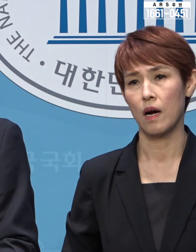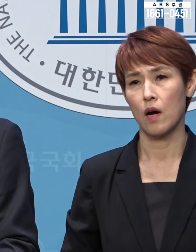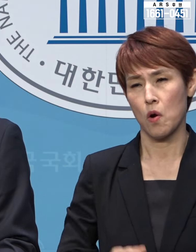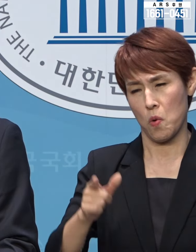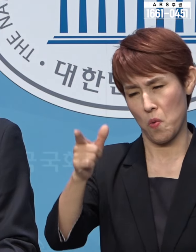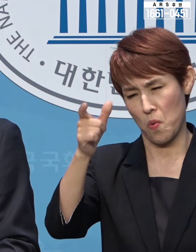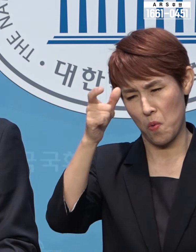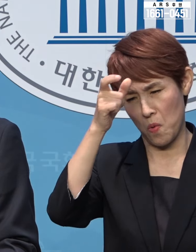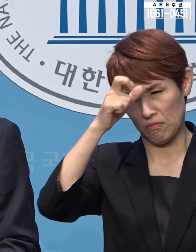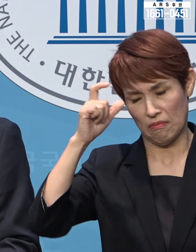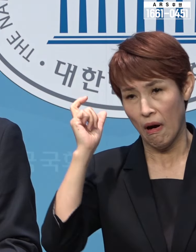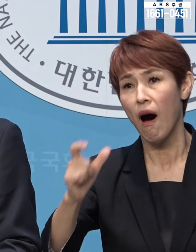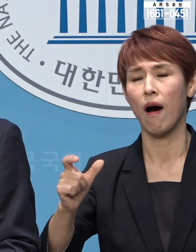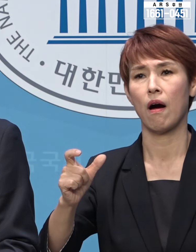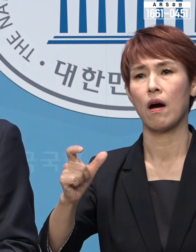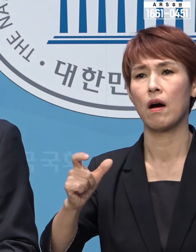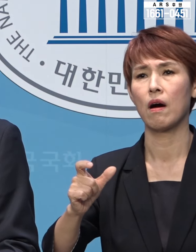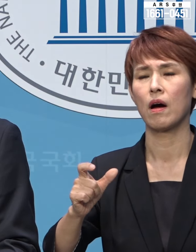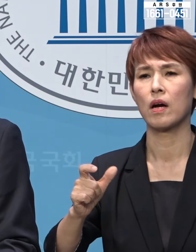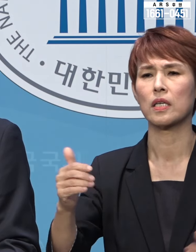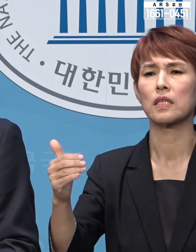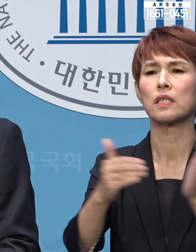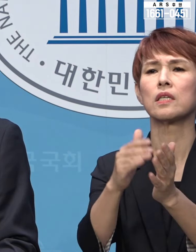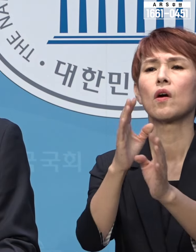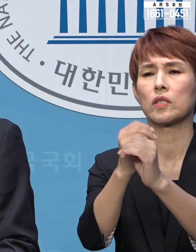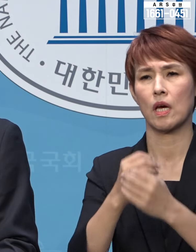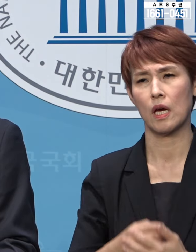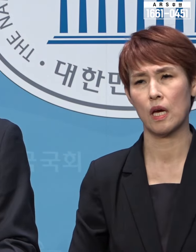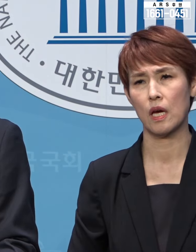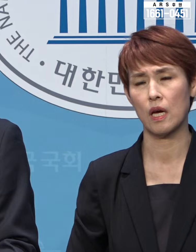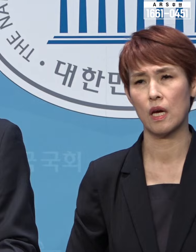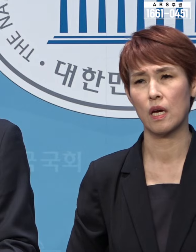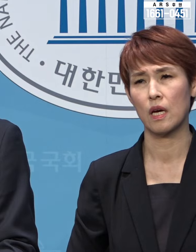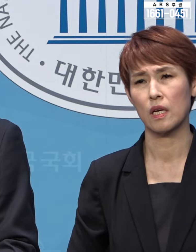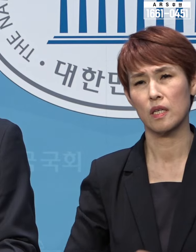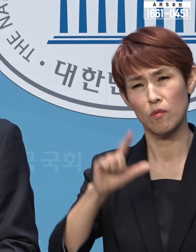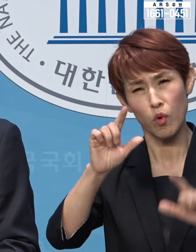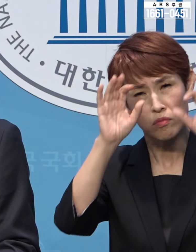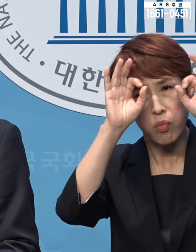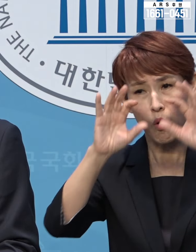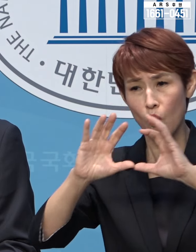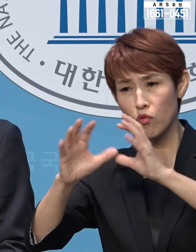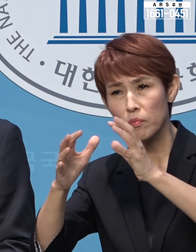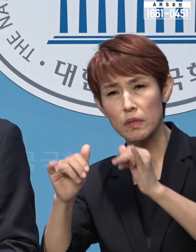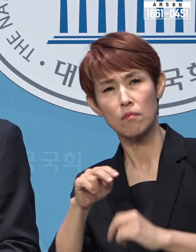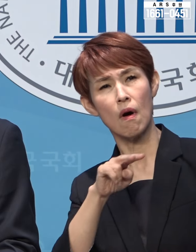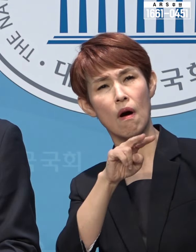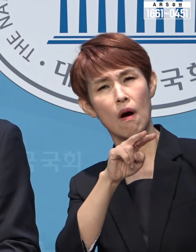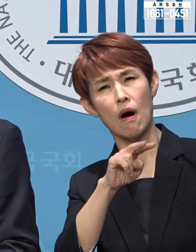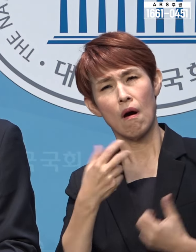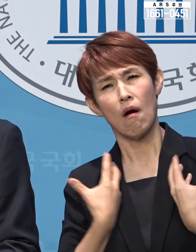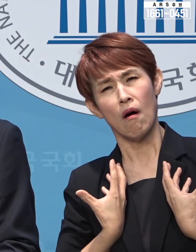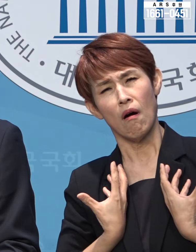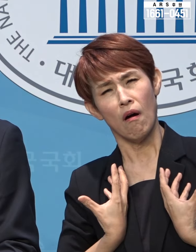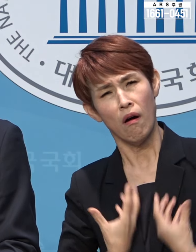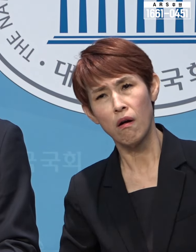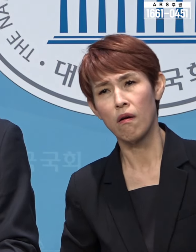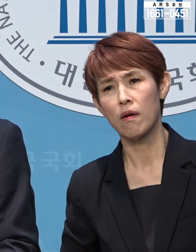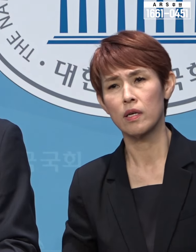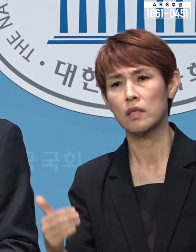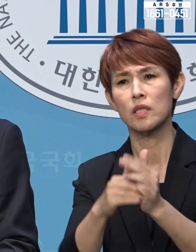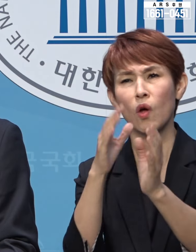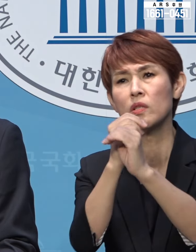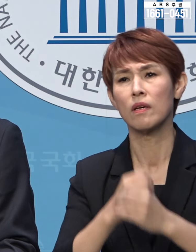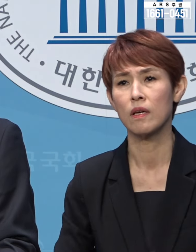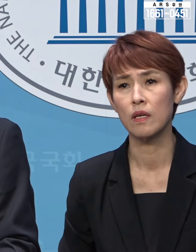고집 볼통 언제까지 고집불통 대통령의 모습에 국민이 절망해야 합니까